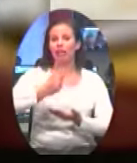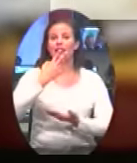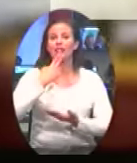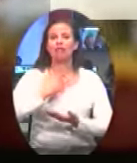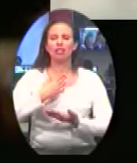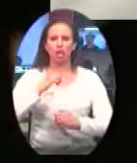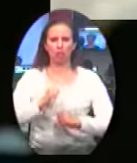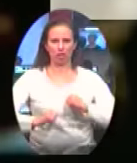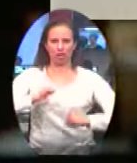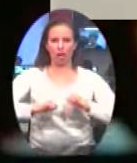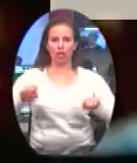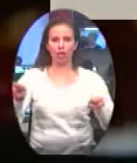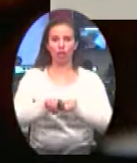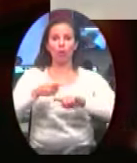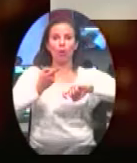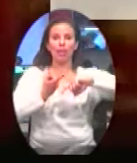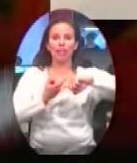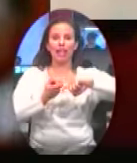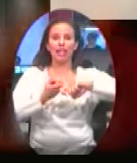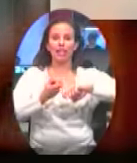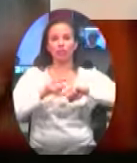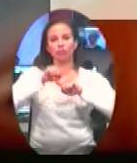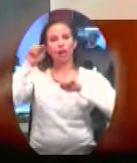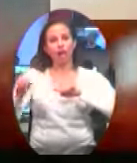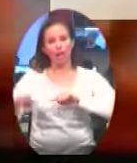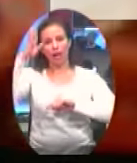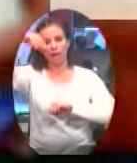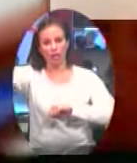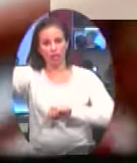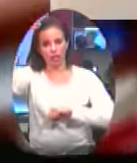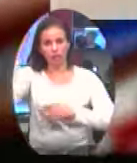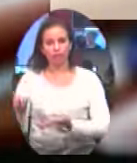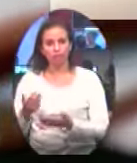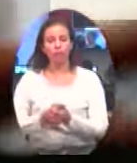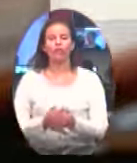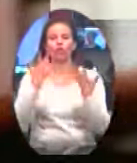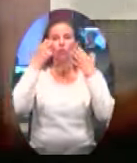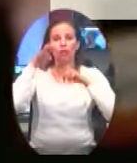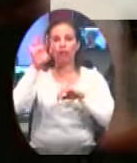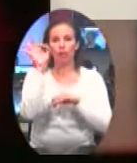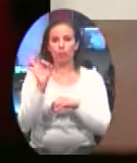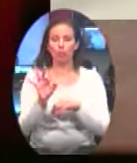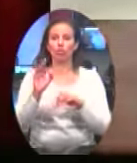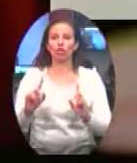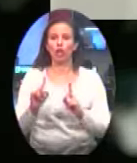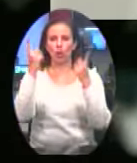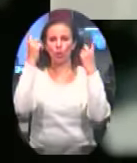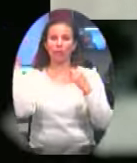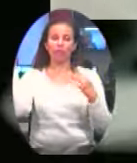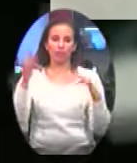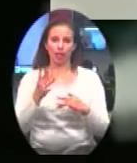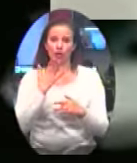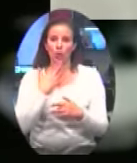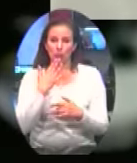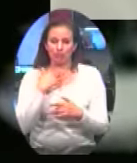מתנהגת כמו נאצית כלפי הפלסטינים, חל זינוק של 84% במספר האירועים האנטישמיים בצרפת בחודשים ינואר